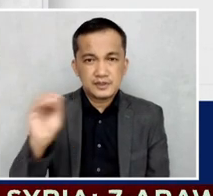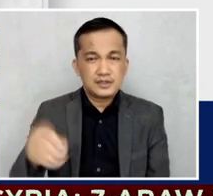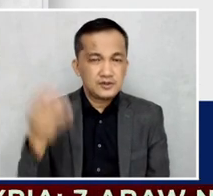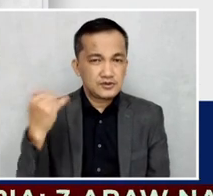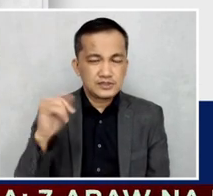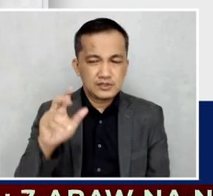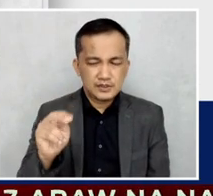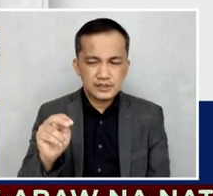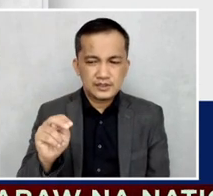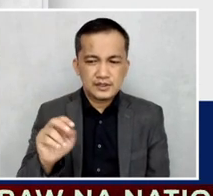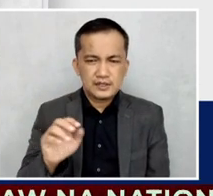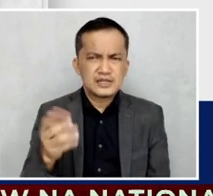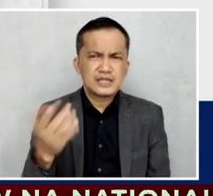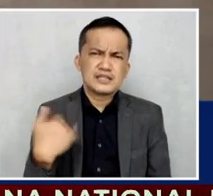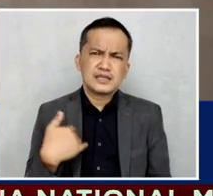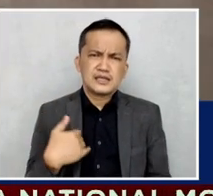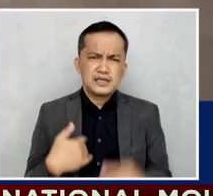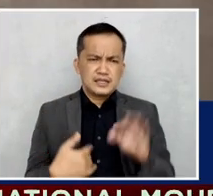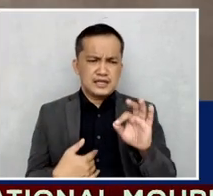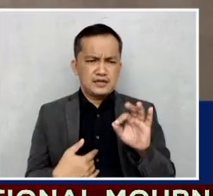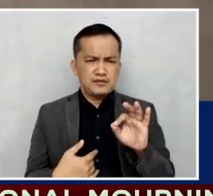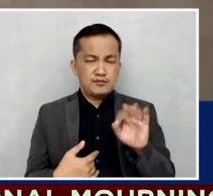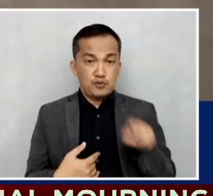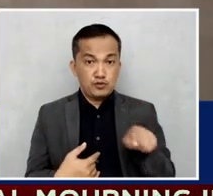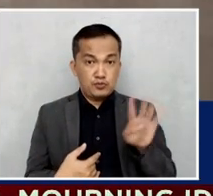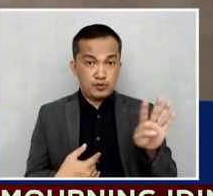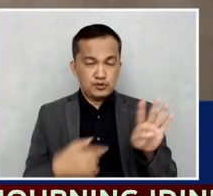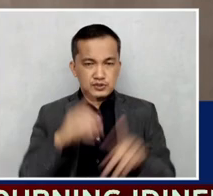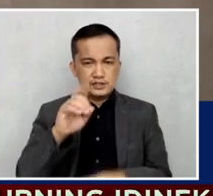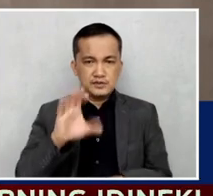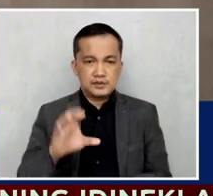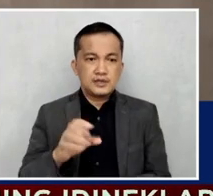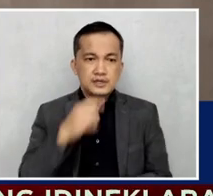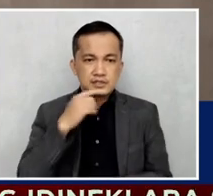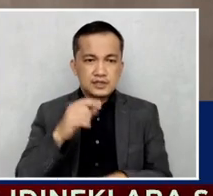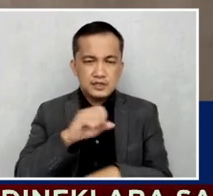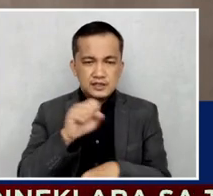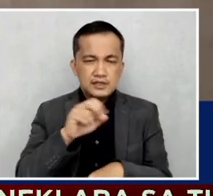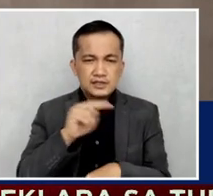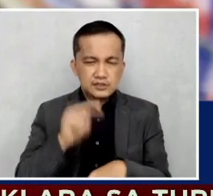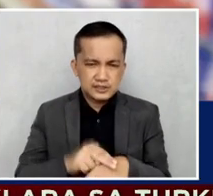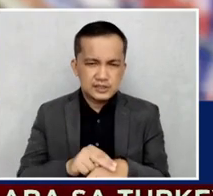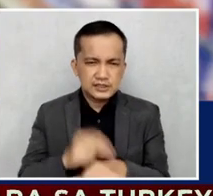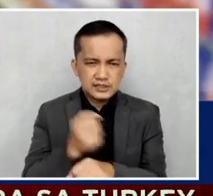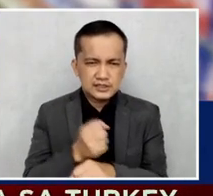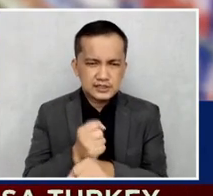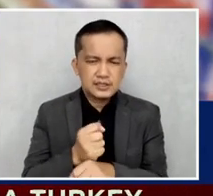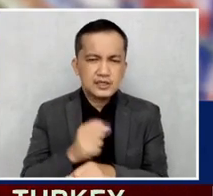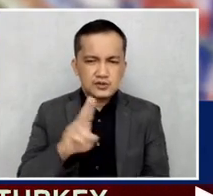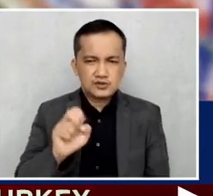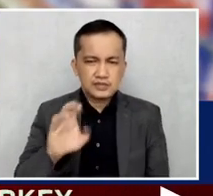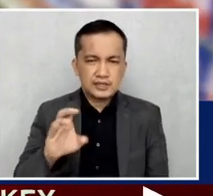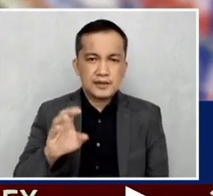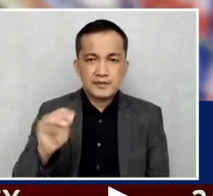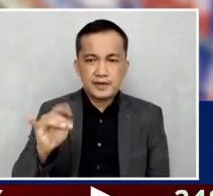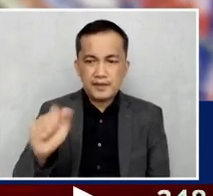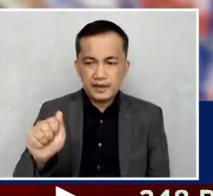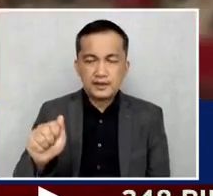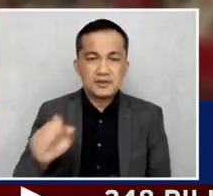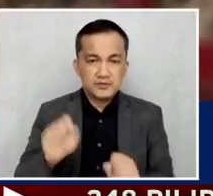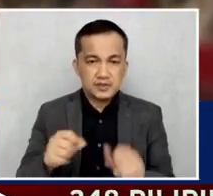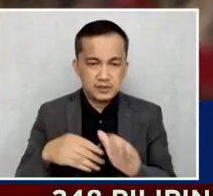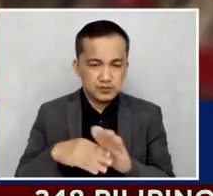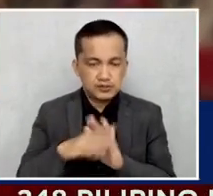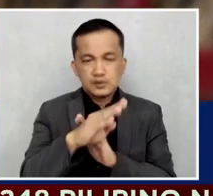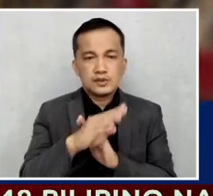mula 9.4% noong Disyembre. Ayon kay National Statistician Undersecretary Dennis Mapa, maaaring tumaas pa ang inflation sa